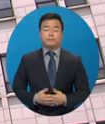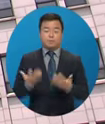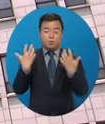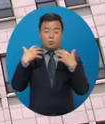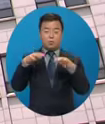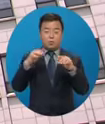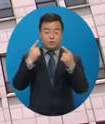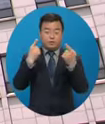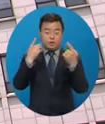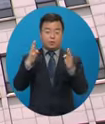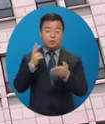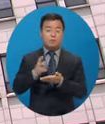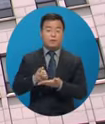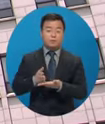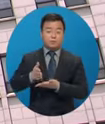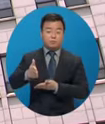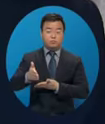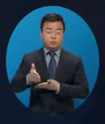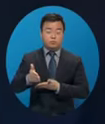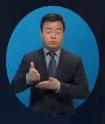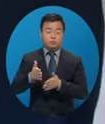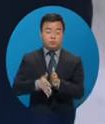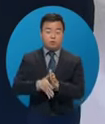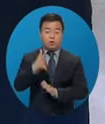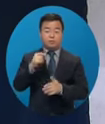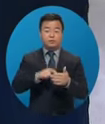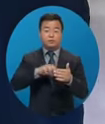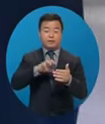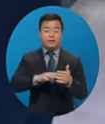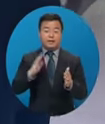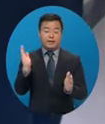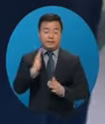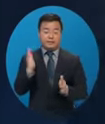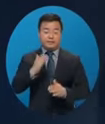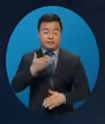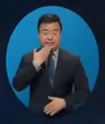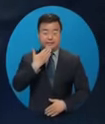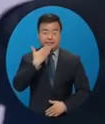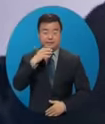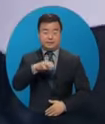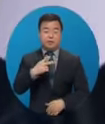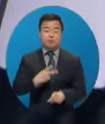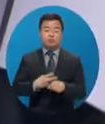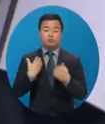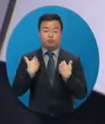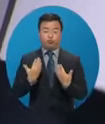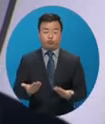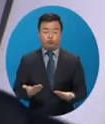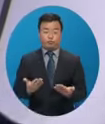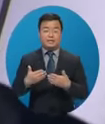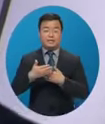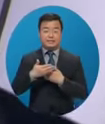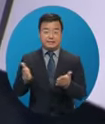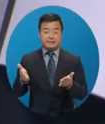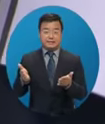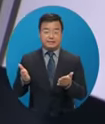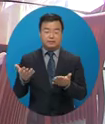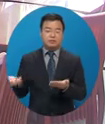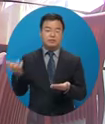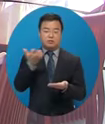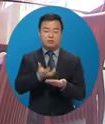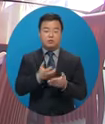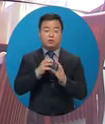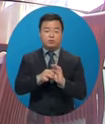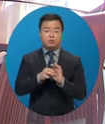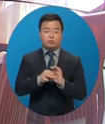고려대학교 법학관 안에 위치한 학생 식당. 교수휴게실을 같은 층으로 이전하게 되면서 공간이 부족하다는 이유로 지난달